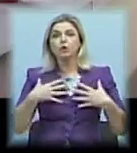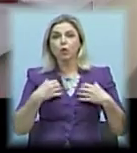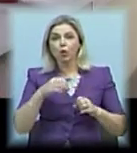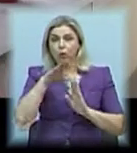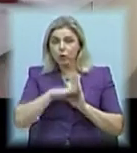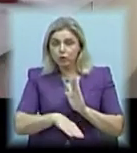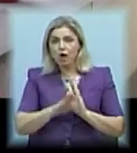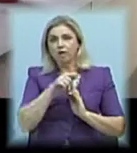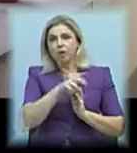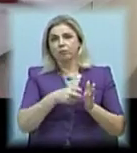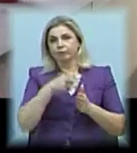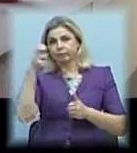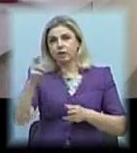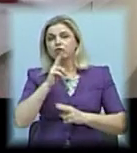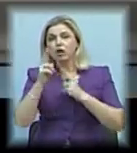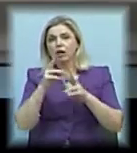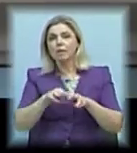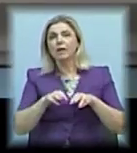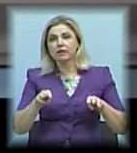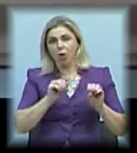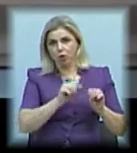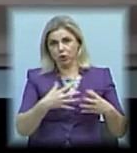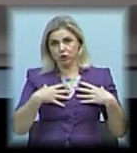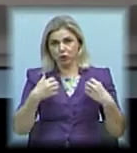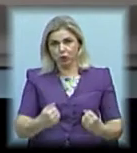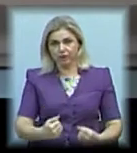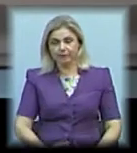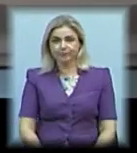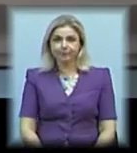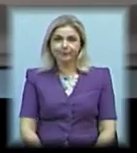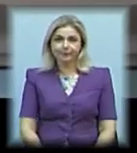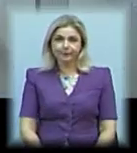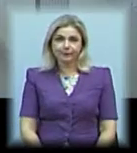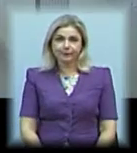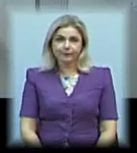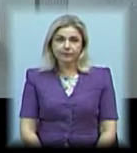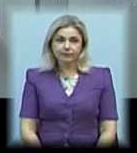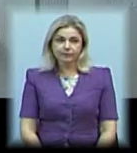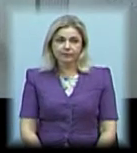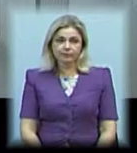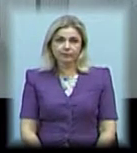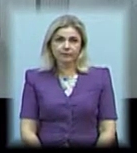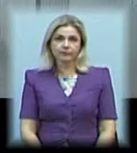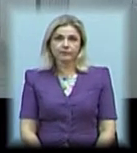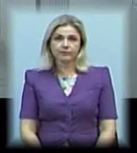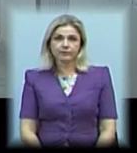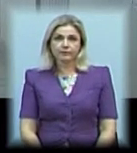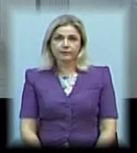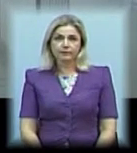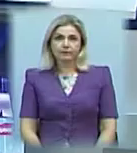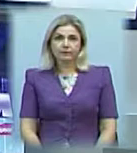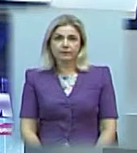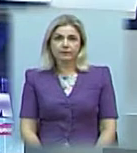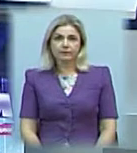погіршиться, вона писатиме скаргу до Міністерства охорони здоров'я. Євгенія Голубова, Ігор Чорний, Юлія Кускова, телевізійні новини Миколаївщини.